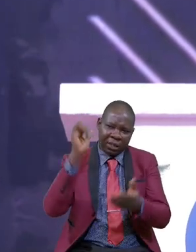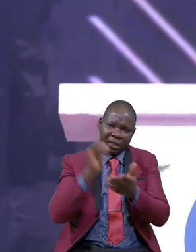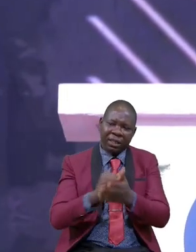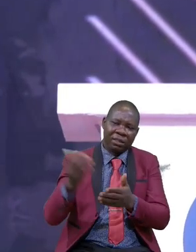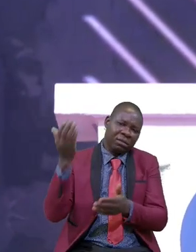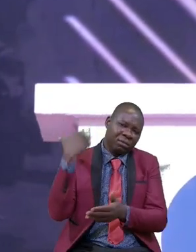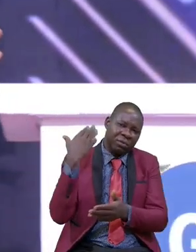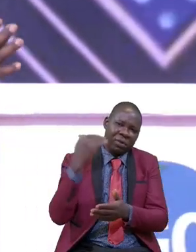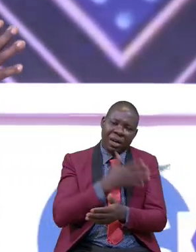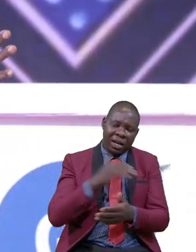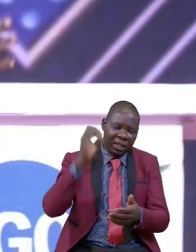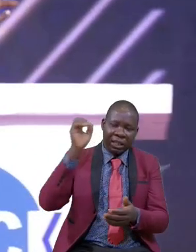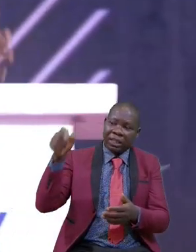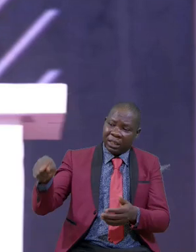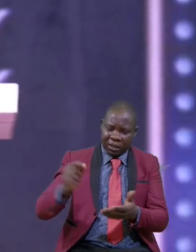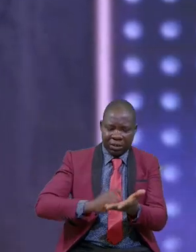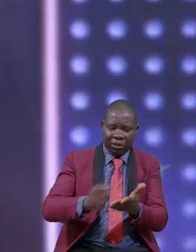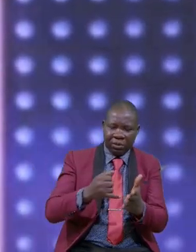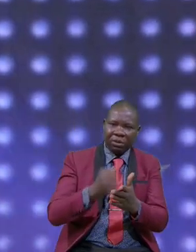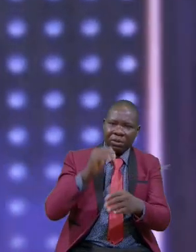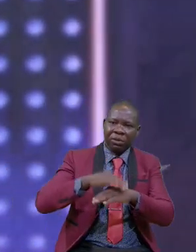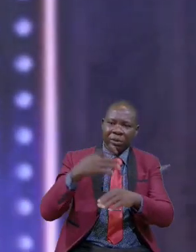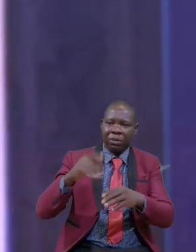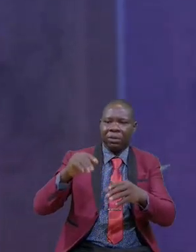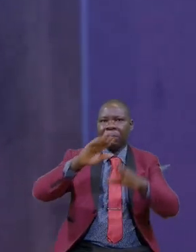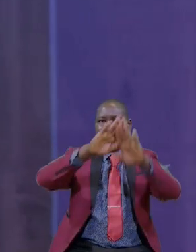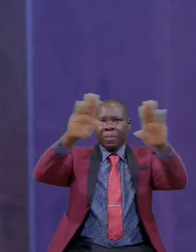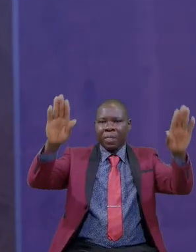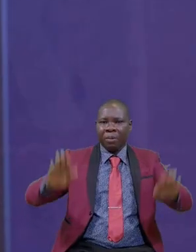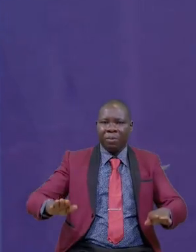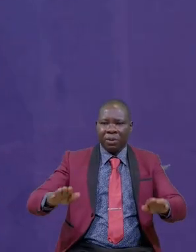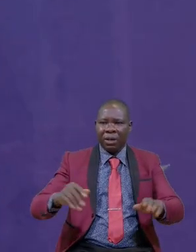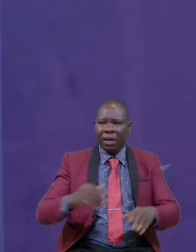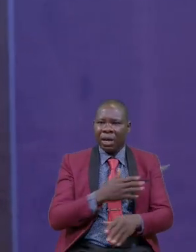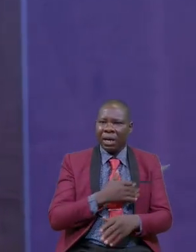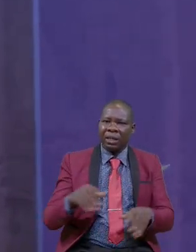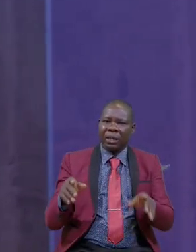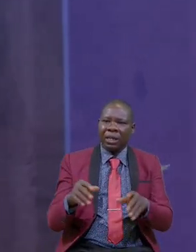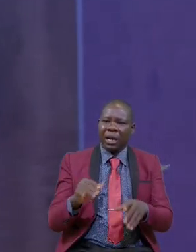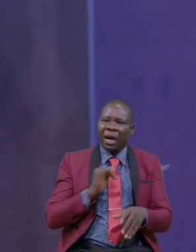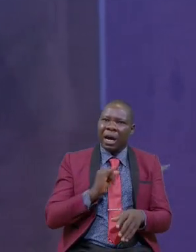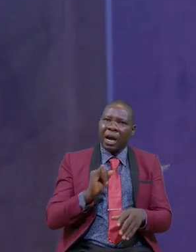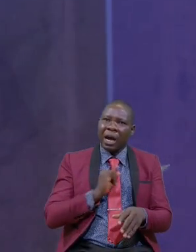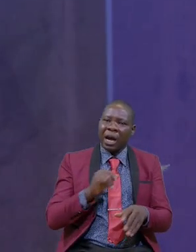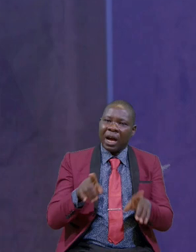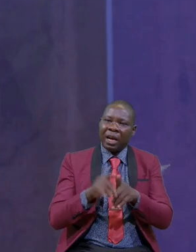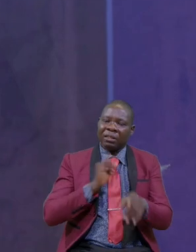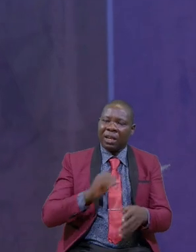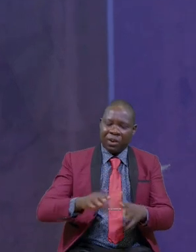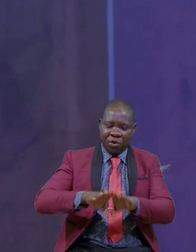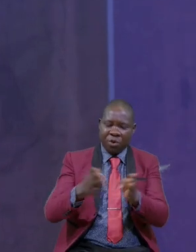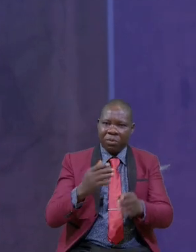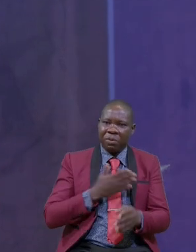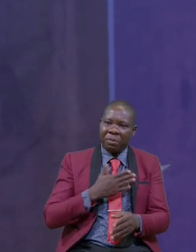tableau. I said I've not finished. J'ai dit, j'ai pas encore fini. Now, as I opened parce que my comme mouth j'ai ouvert ma bouche time, pour la première fois,